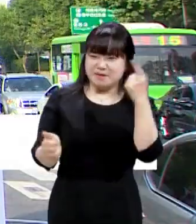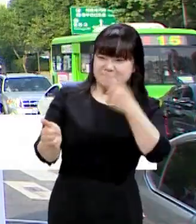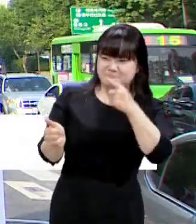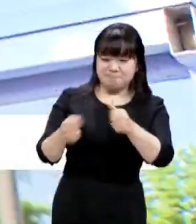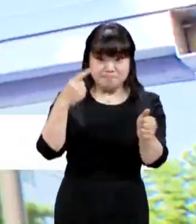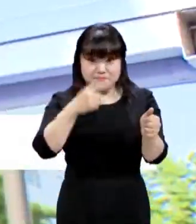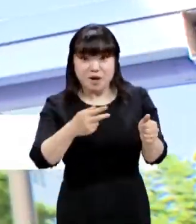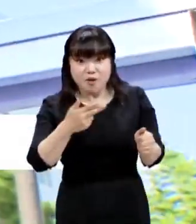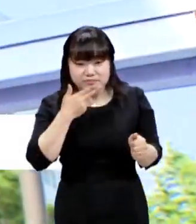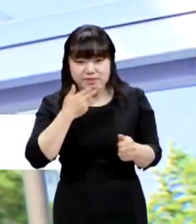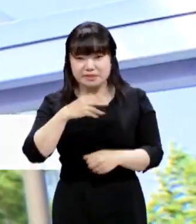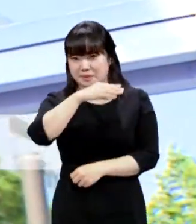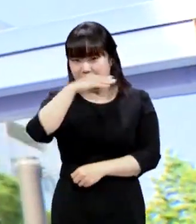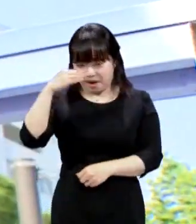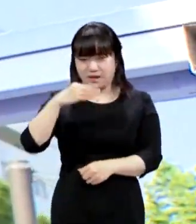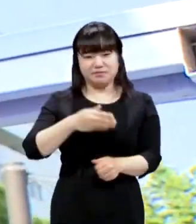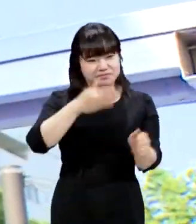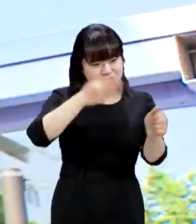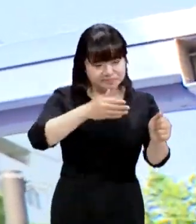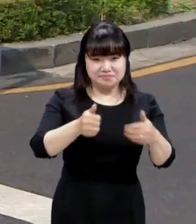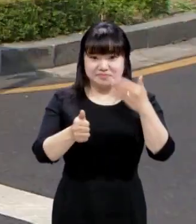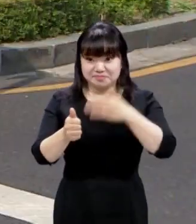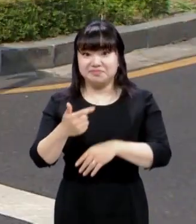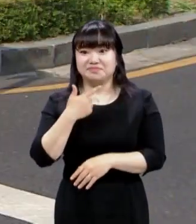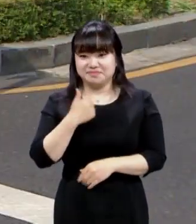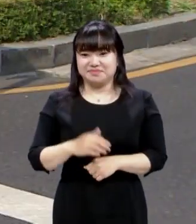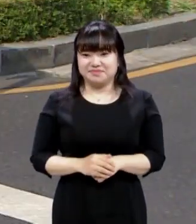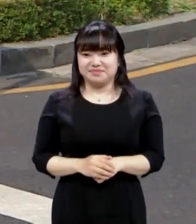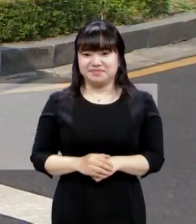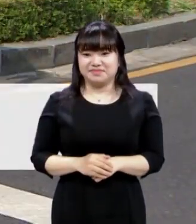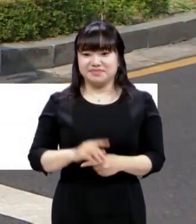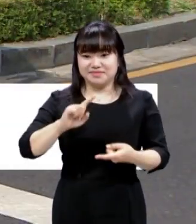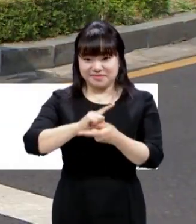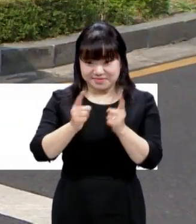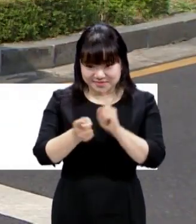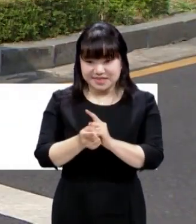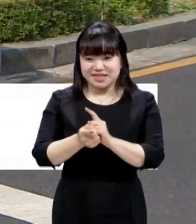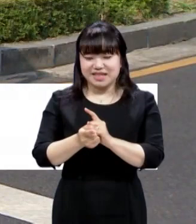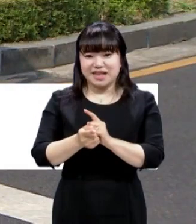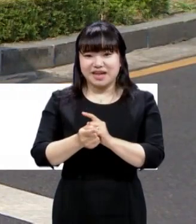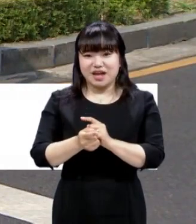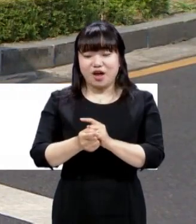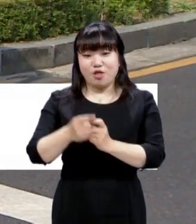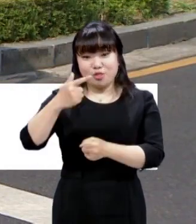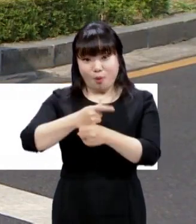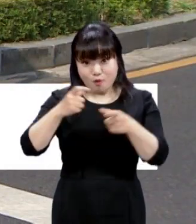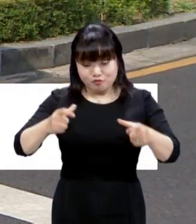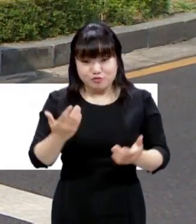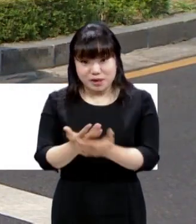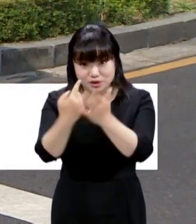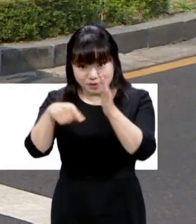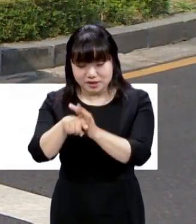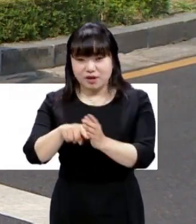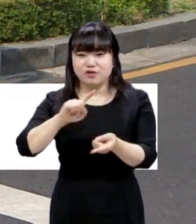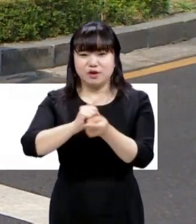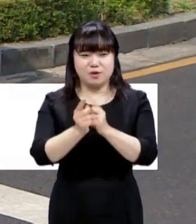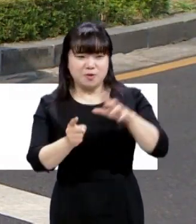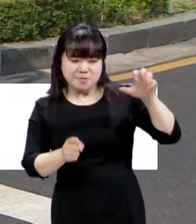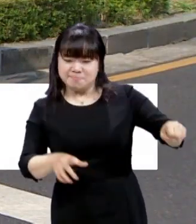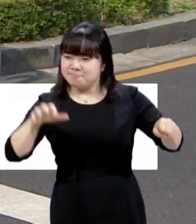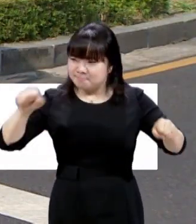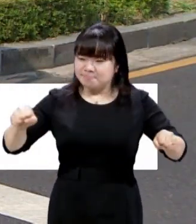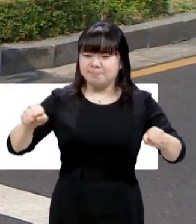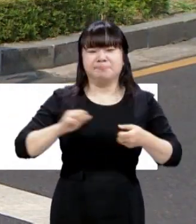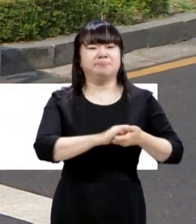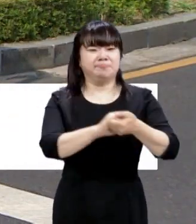공정한 대결을 담고 있습니다 손을 잡고 우리 농구 발전을 위해서 일하는 것은 뭐 누구나